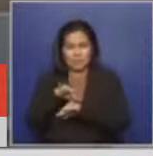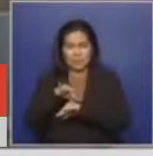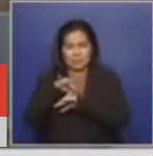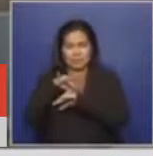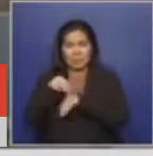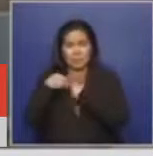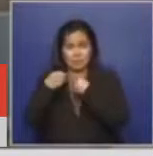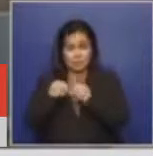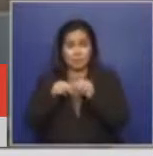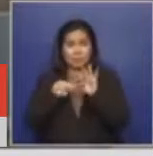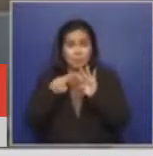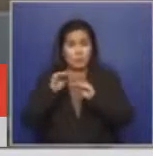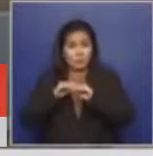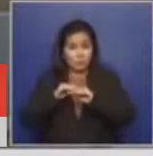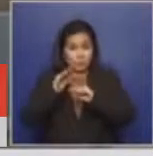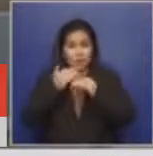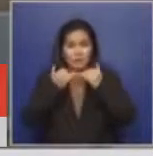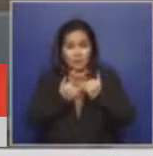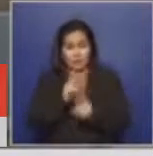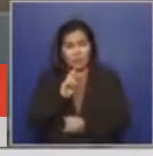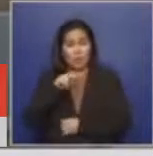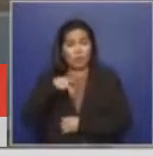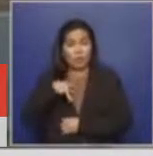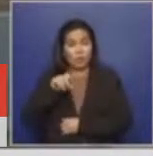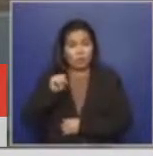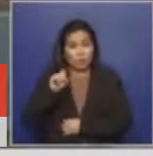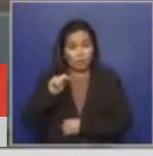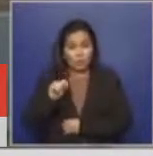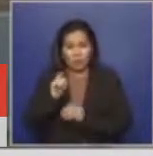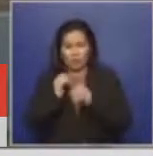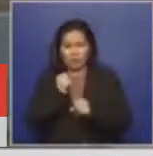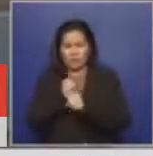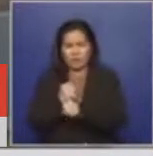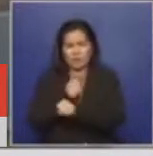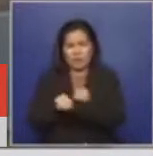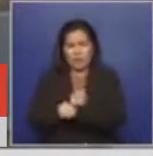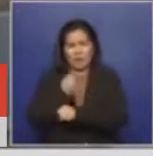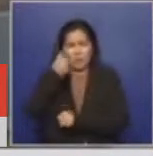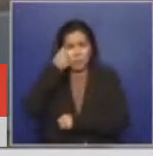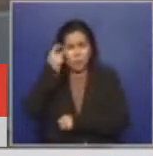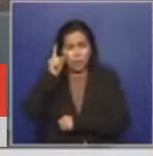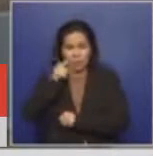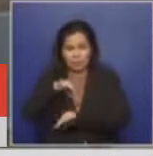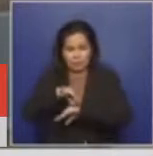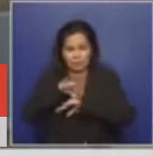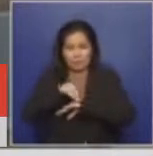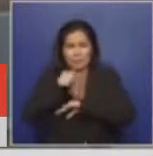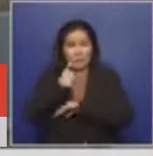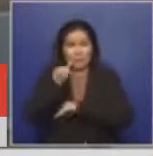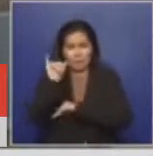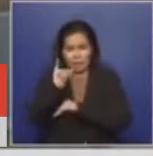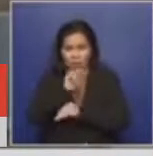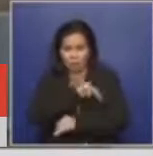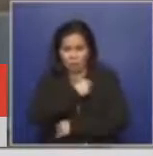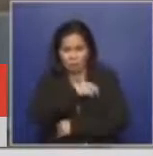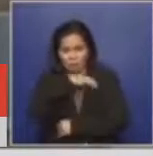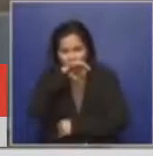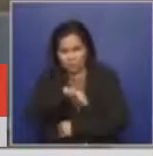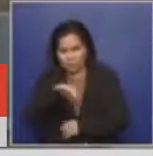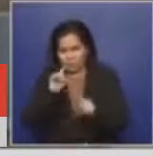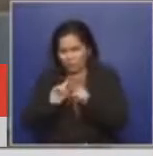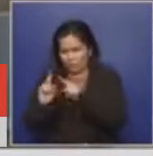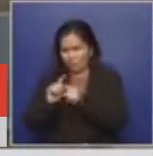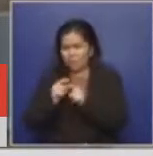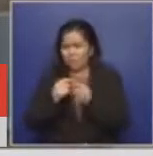รพสต.เนี่ยลูกจ้างรายวันนะครับยังไม่บรรจุอีกมากตามโรงพยาบาลต่างเช่นกันนะครับแล้ว